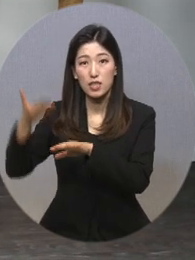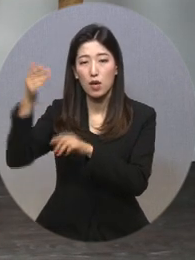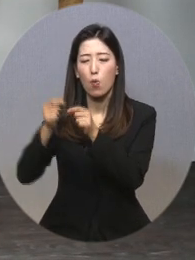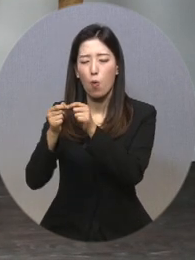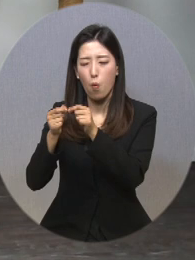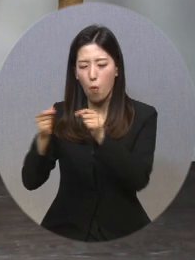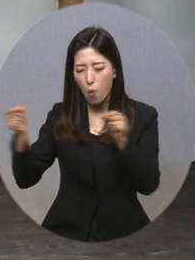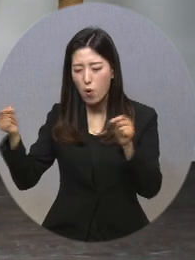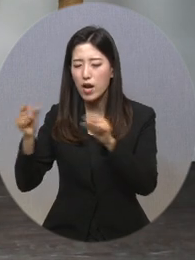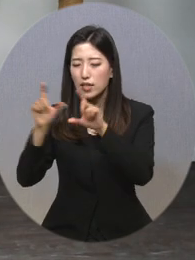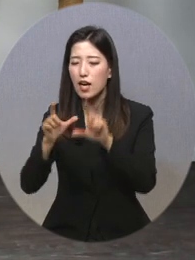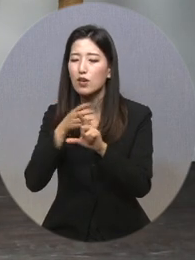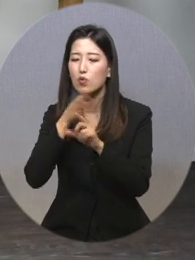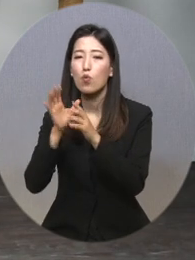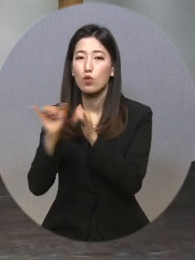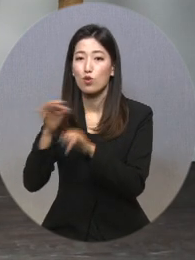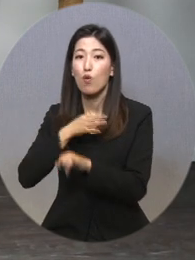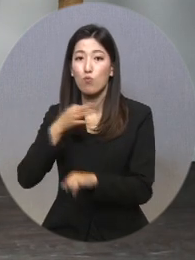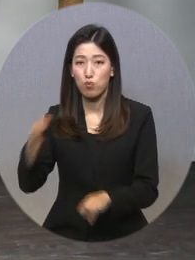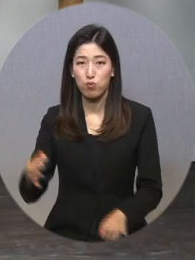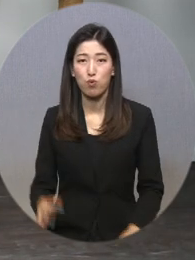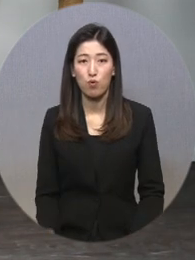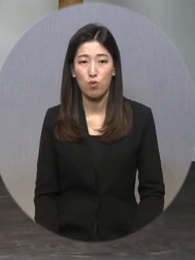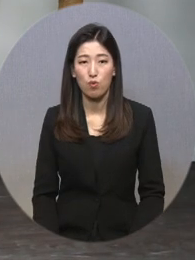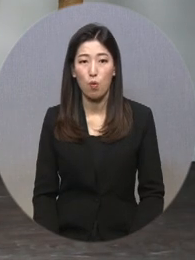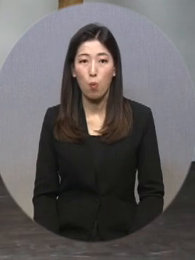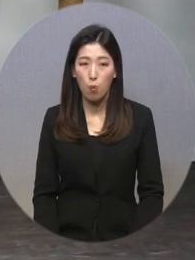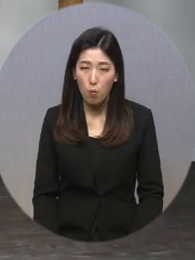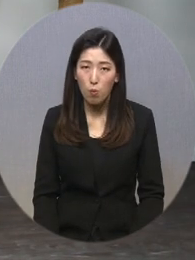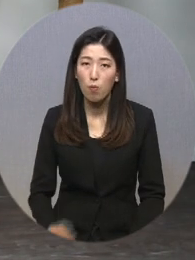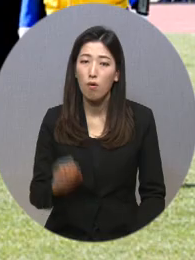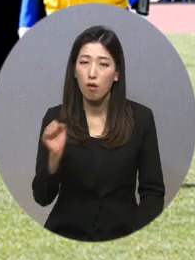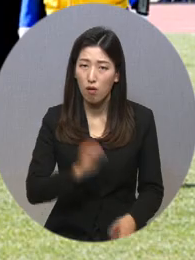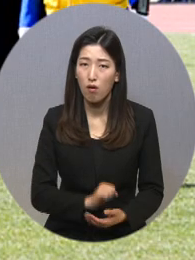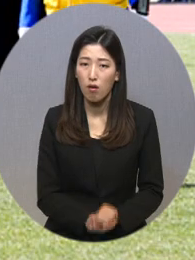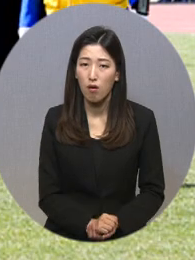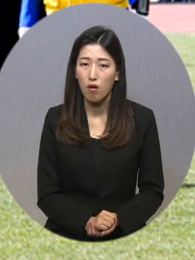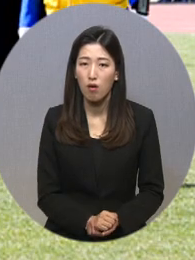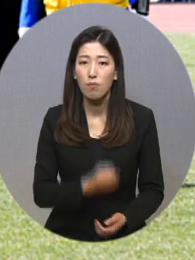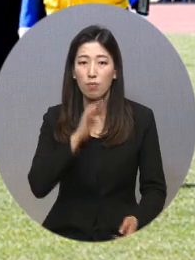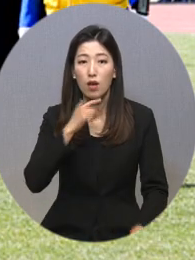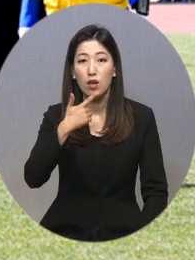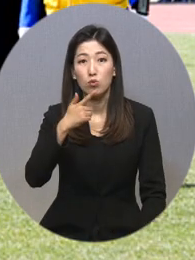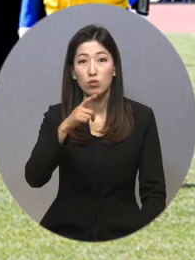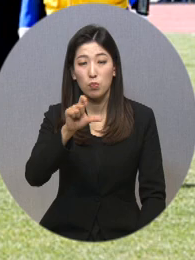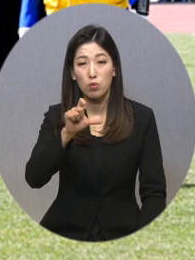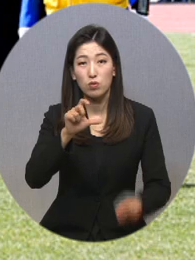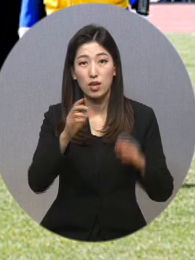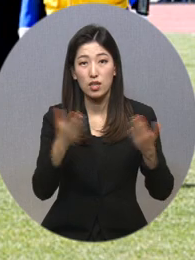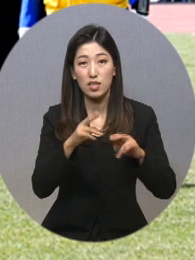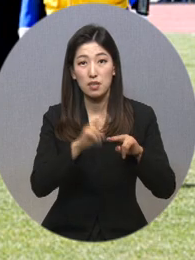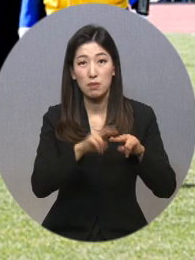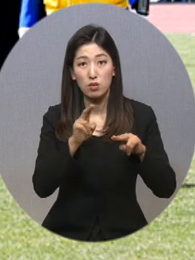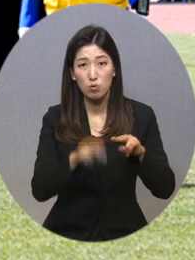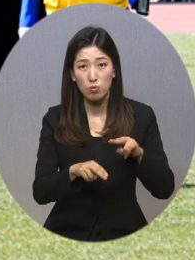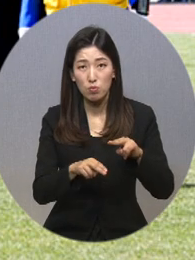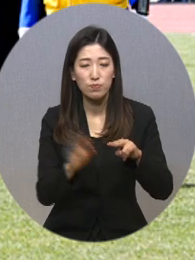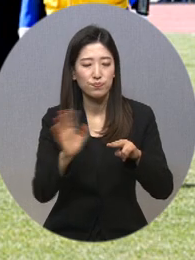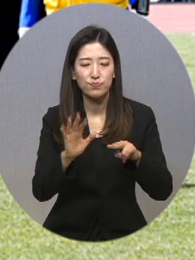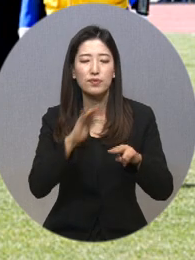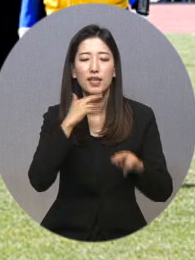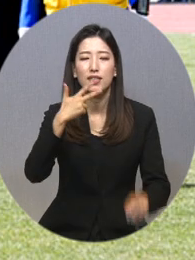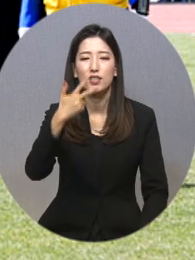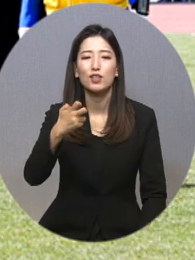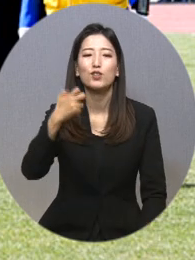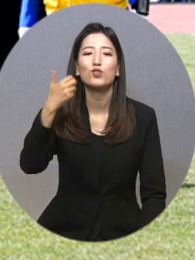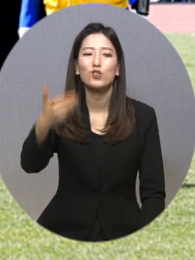우리는 잃어버렸던 65세 은퇴했었던 그분들이 79세까지